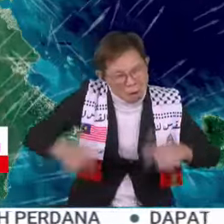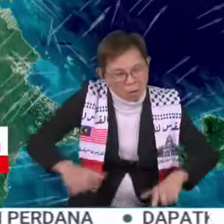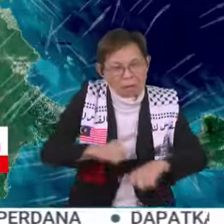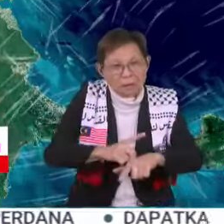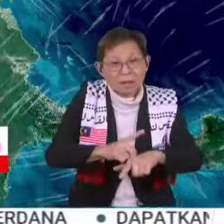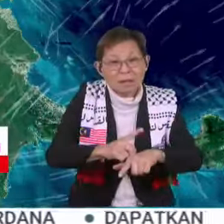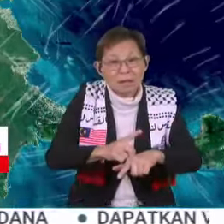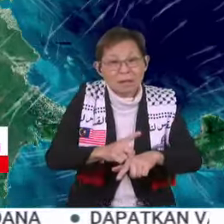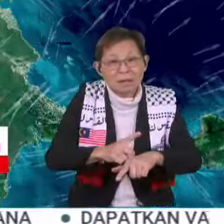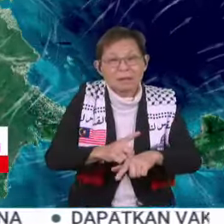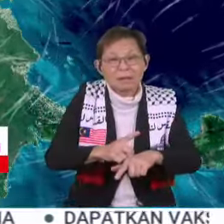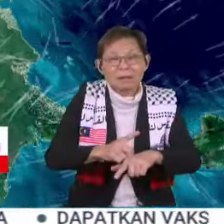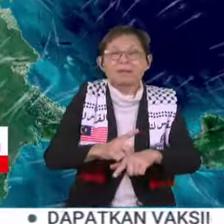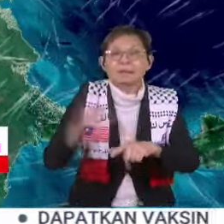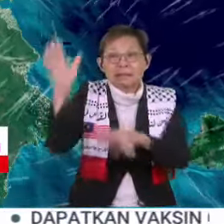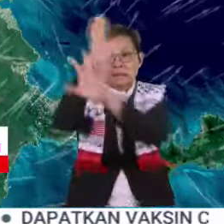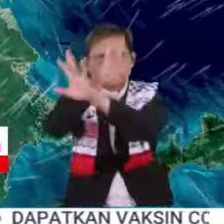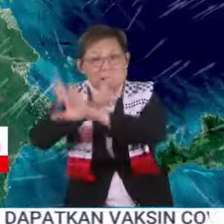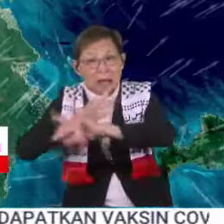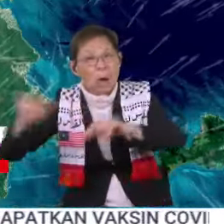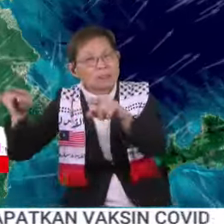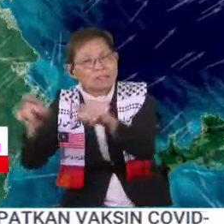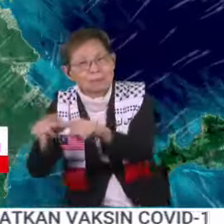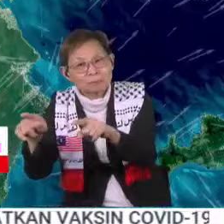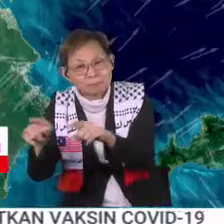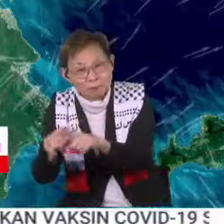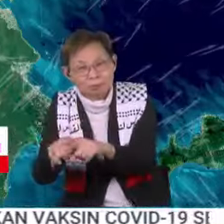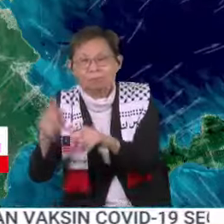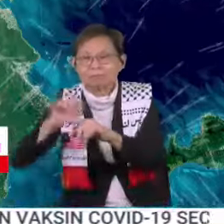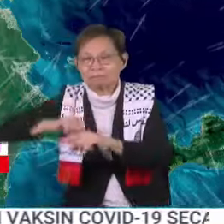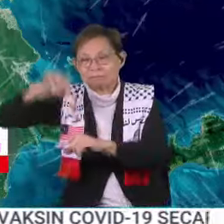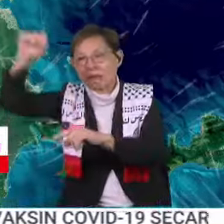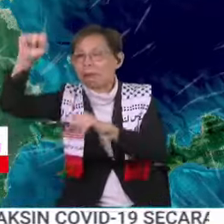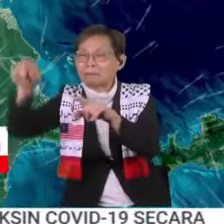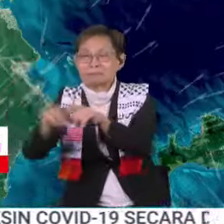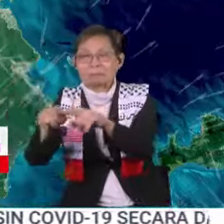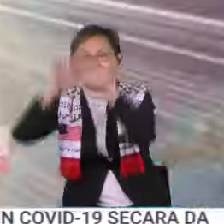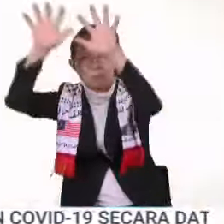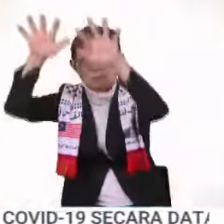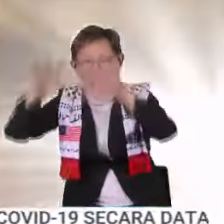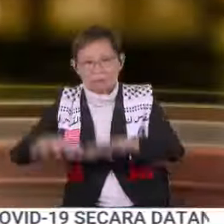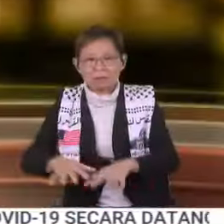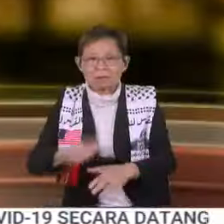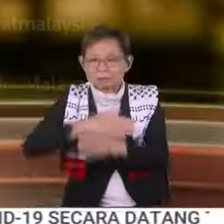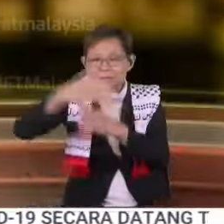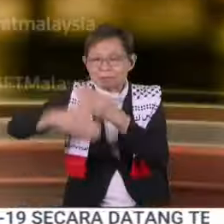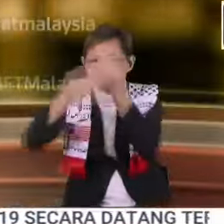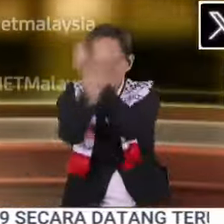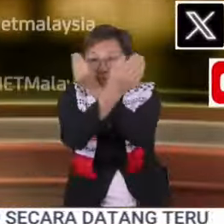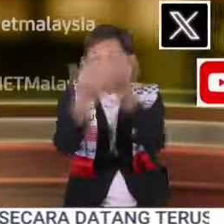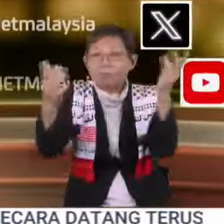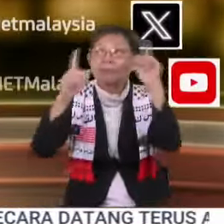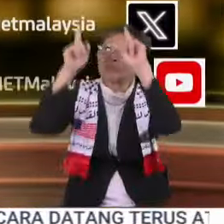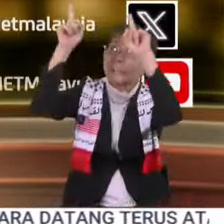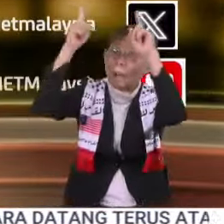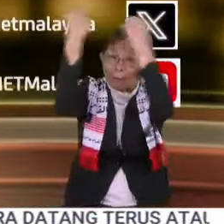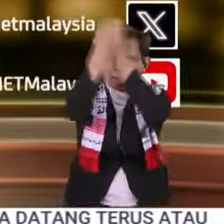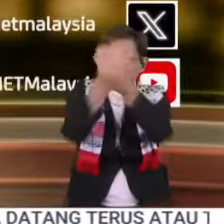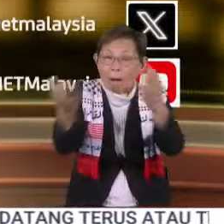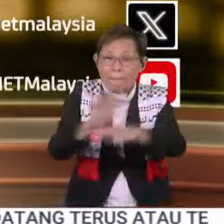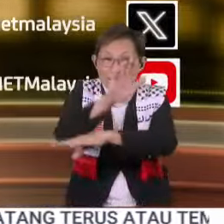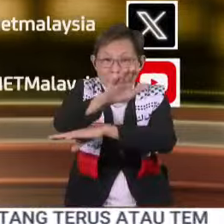di bahagian pedalaman negeri Sarawak, begitu juga di pedalaman negeri Sabah. Baik, itu sahaja info cuaca yang dapat saya kongsikan